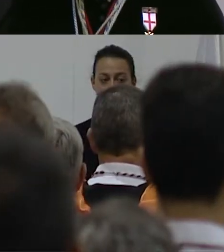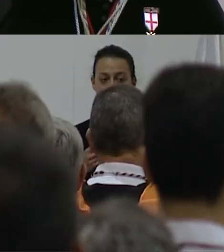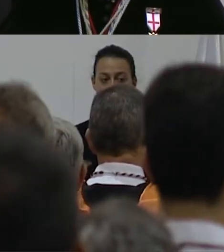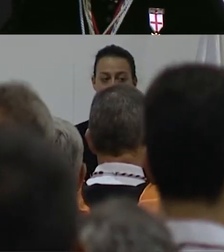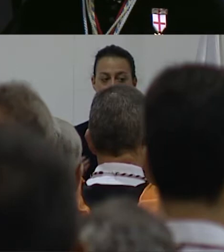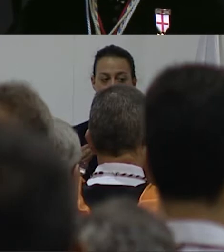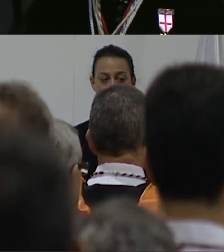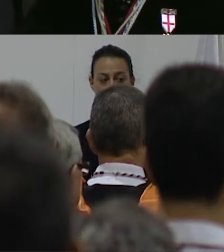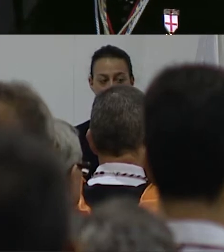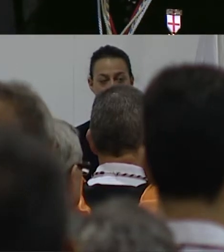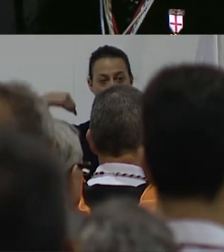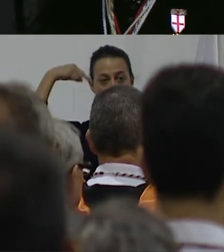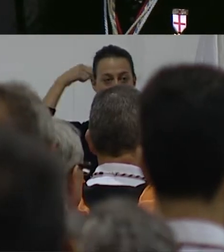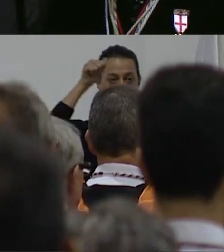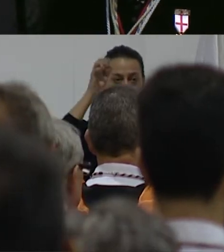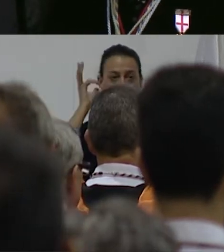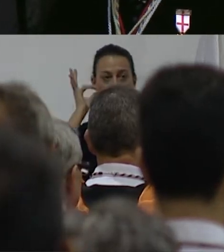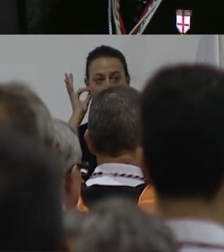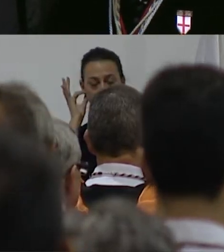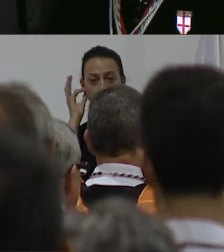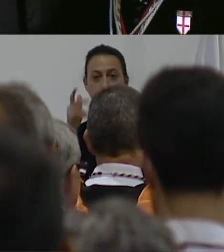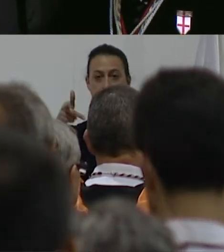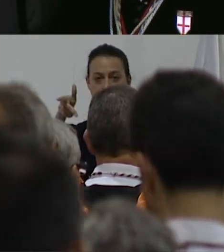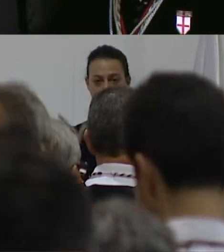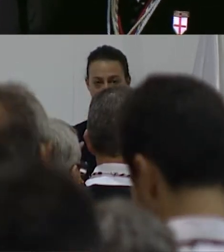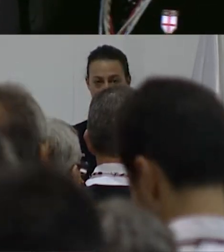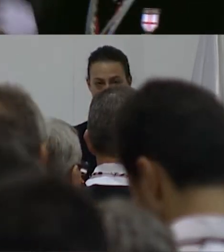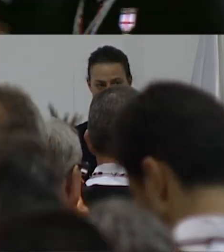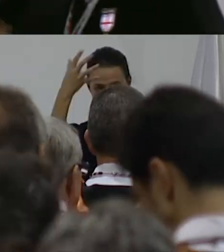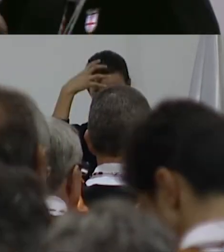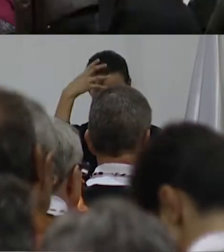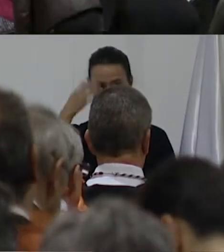Doctors y doctores, selleu y cubrivos sobre la sesión.